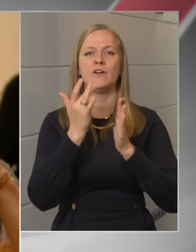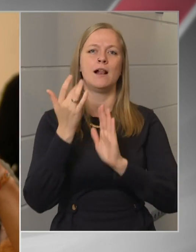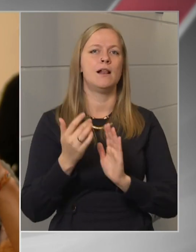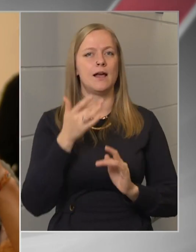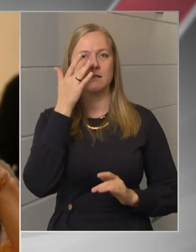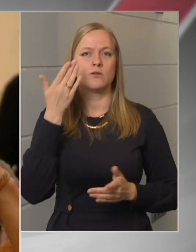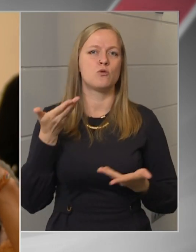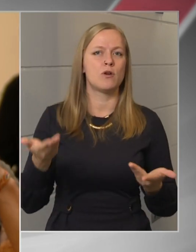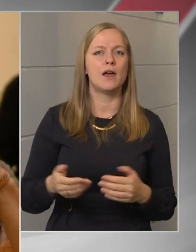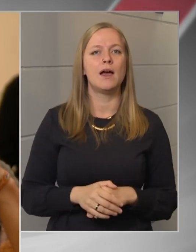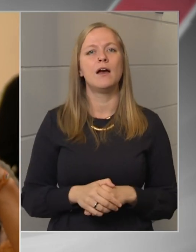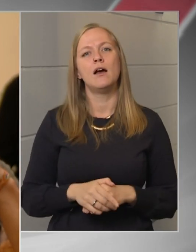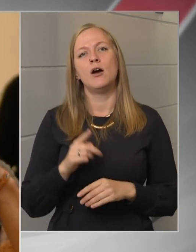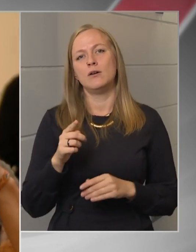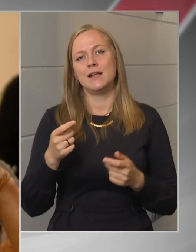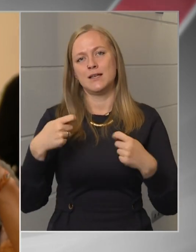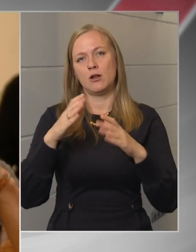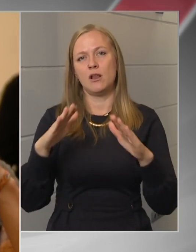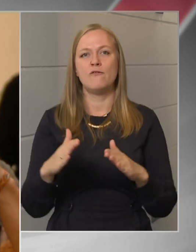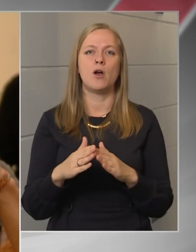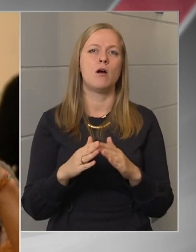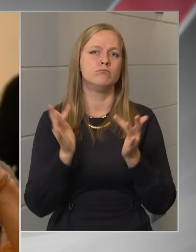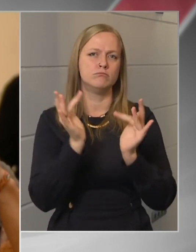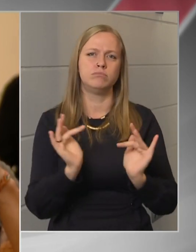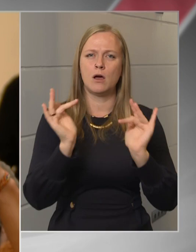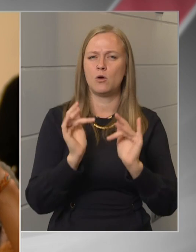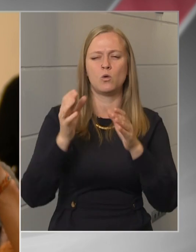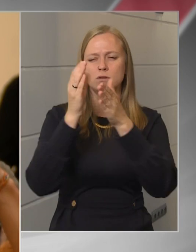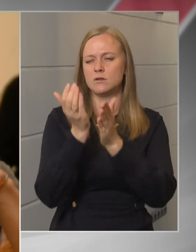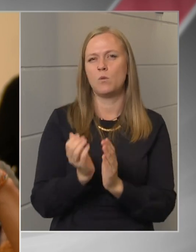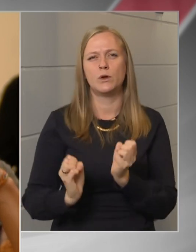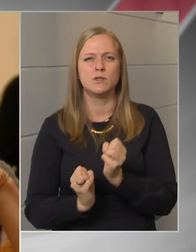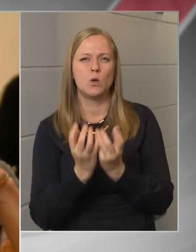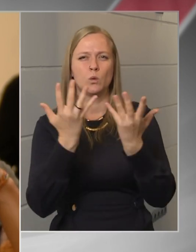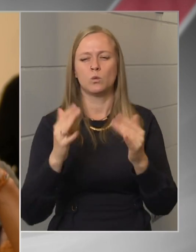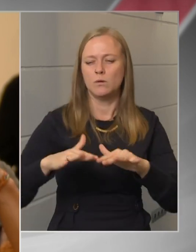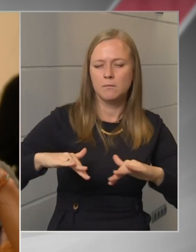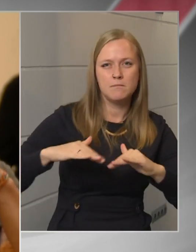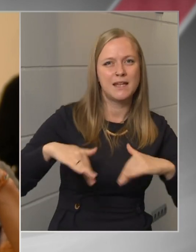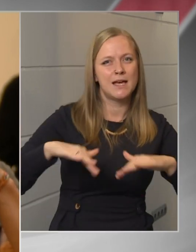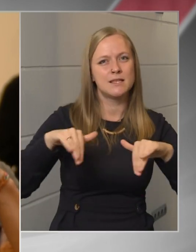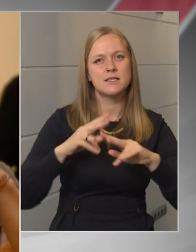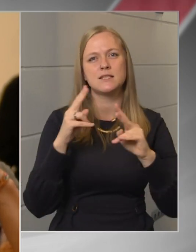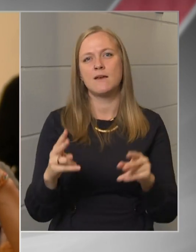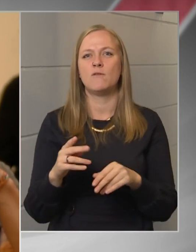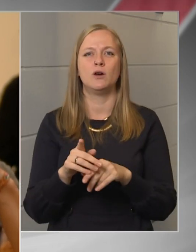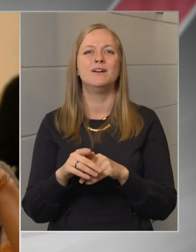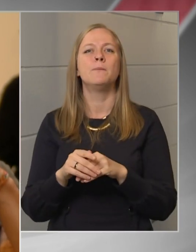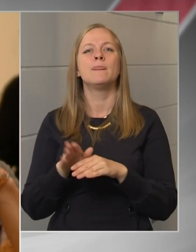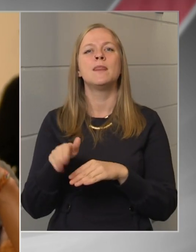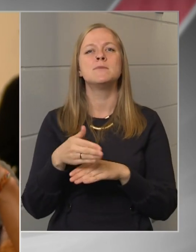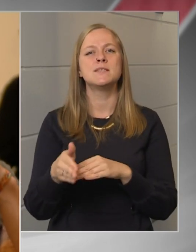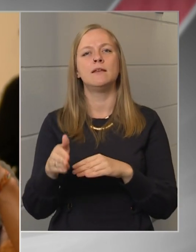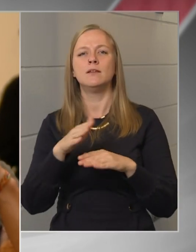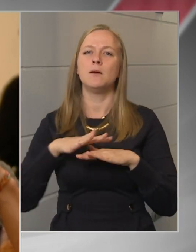ingatlan, ahol vadászbarokkos szoborkompozícióval van ellátva a szökőkút, és medence van egy nemzeti park területén